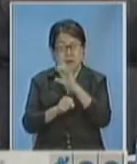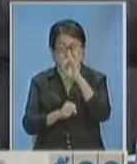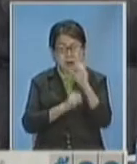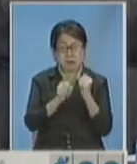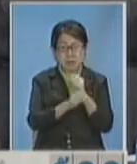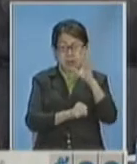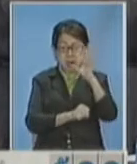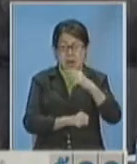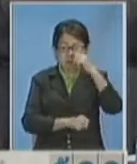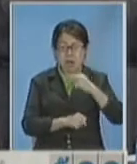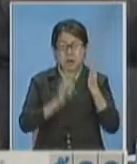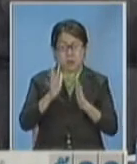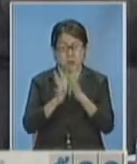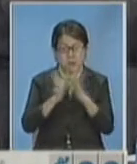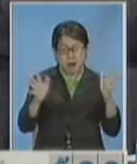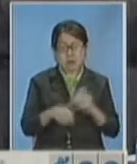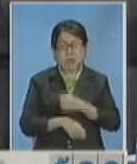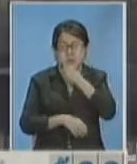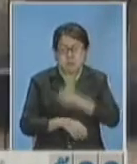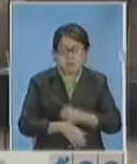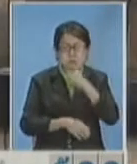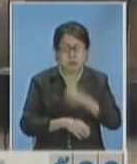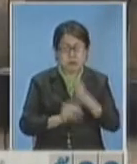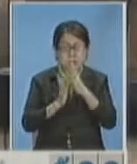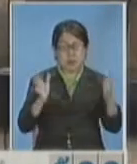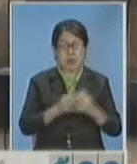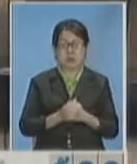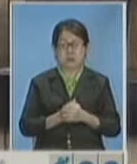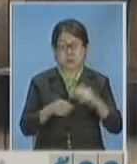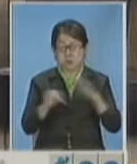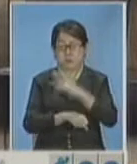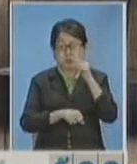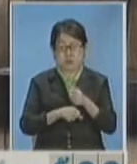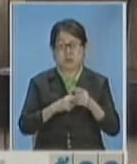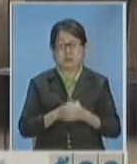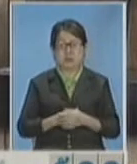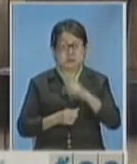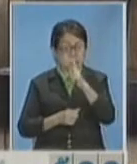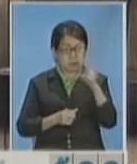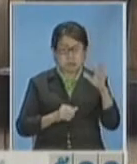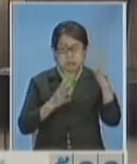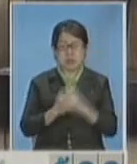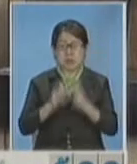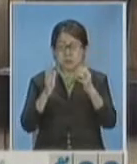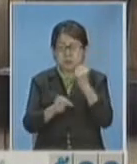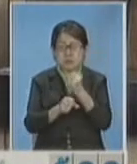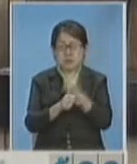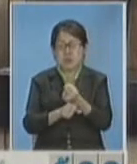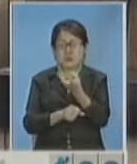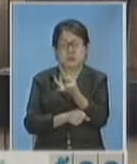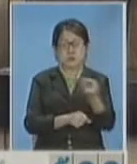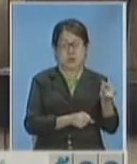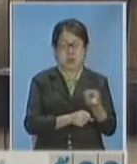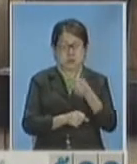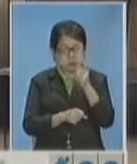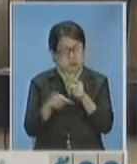สังคมผู้สูงอายุเต็มรูปแบบคือหมายความว่าเราจะมีประชากรผู้สูงอายุจำนวนมากนะคะแล้วก็คนทำงานน้อยลงนะคะเราจะต้